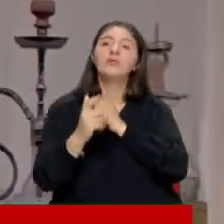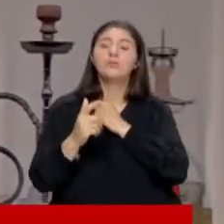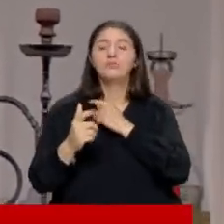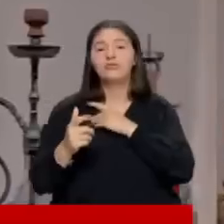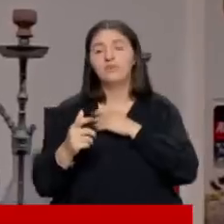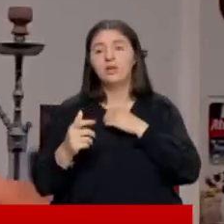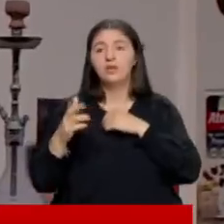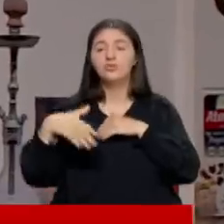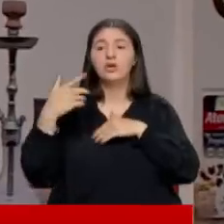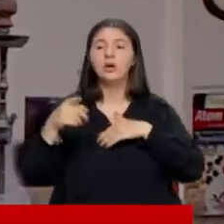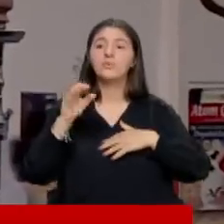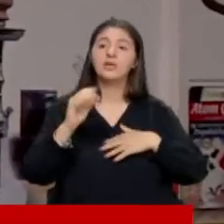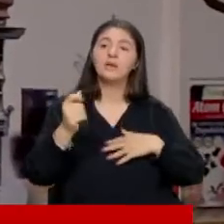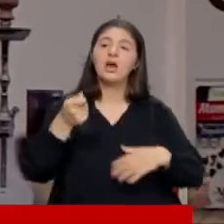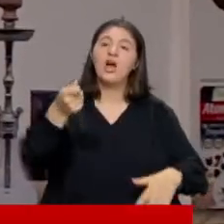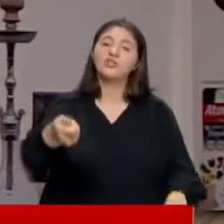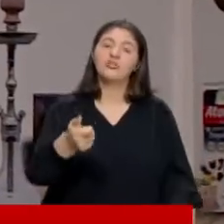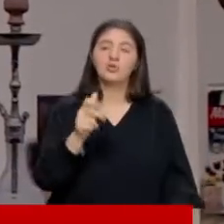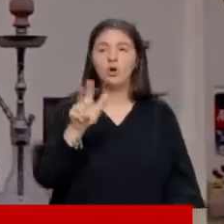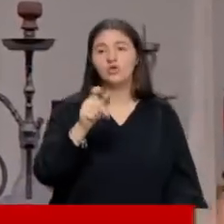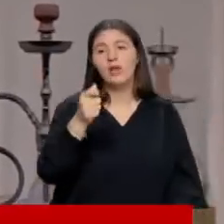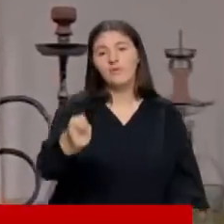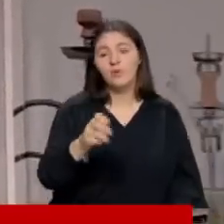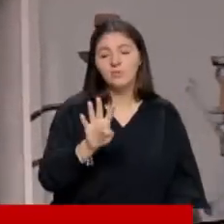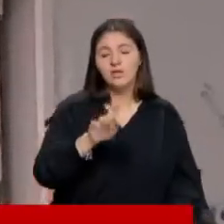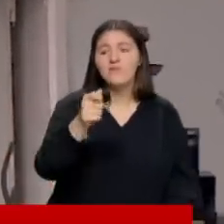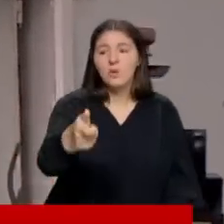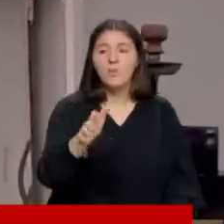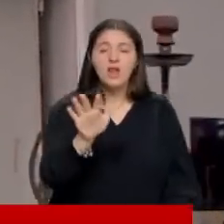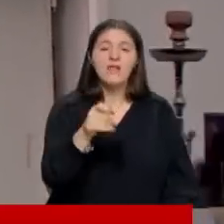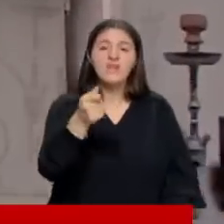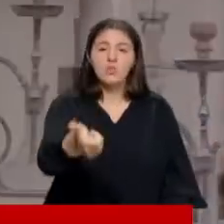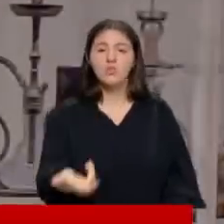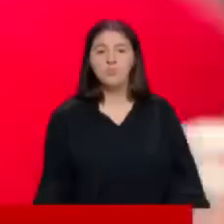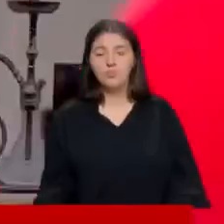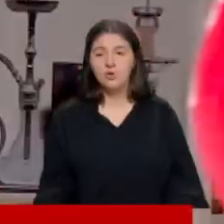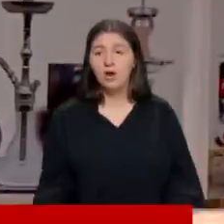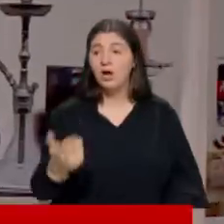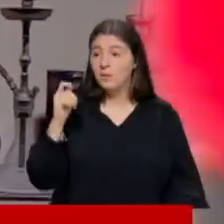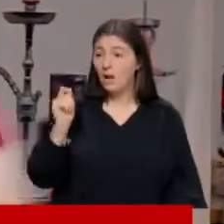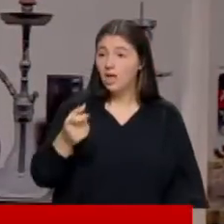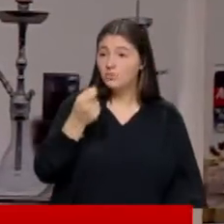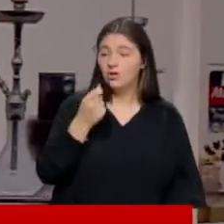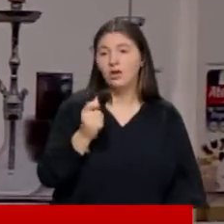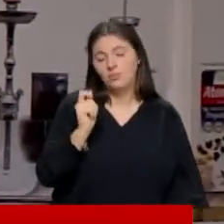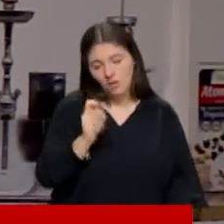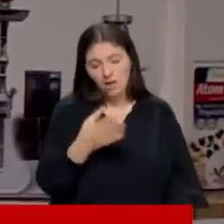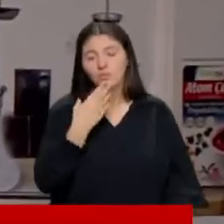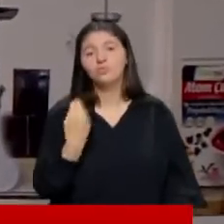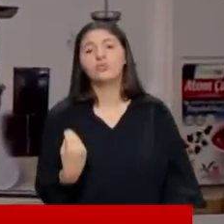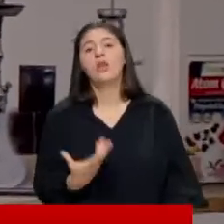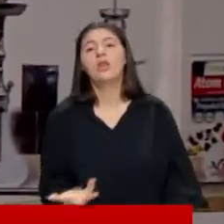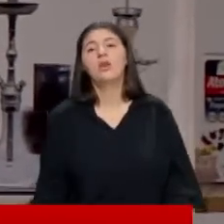ondan sonra bu kadar para ödeyeceksin 30 lira veriyorum 40 lira veriyorum 50 lira veriyorum pahalı mı ilaç pahalı